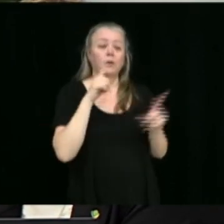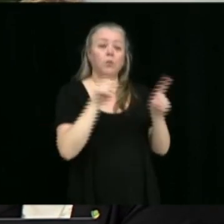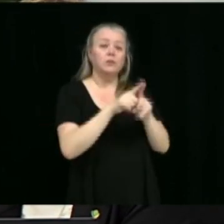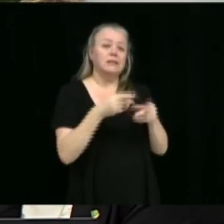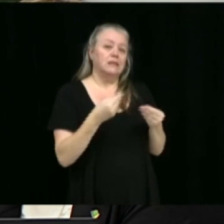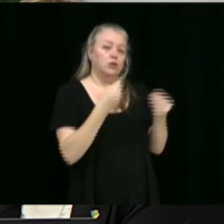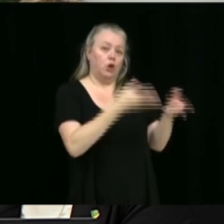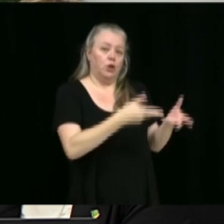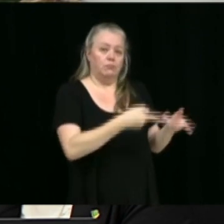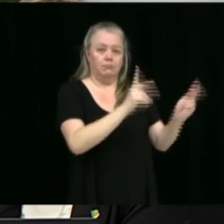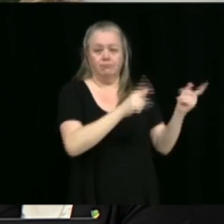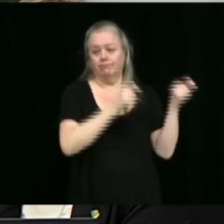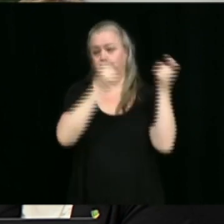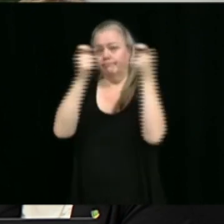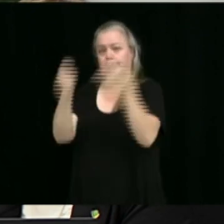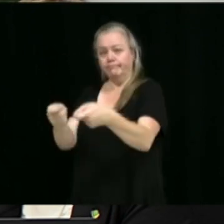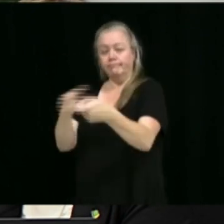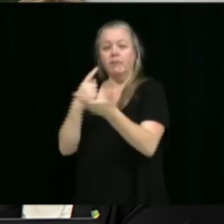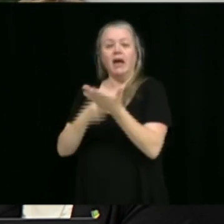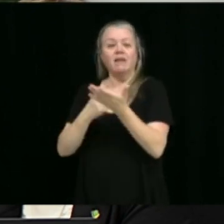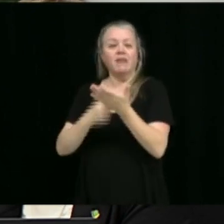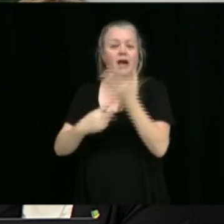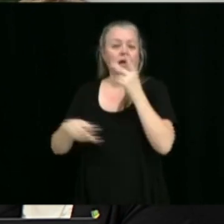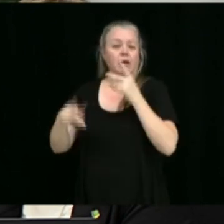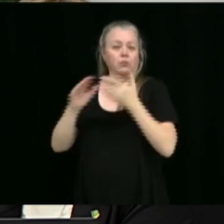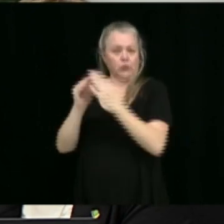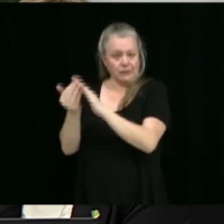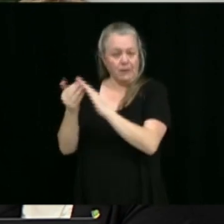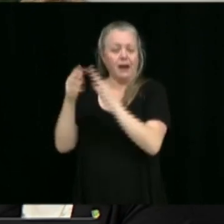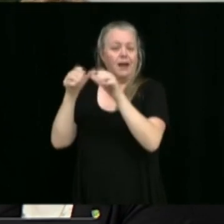Affaires municipales et de l'Habitation.